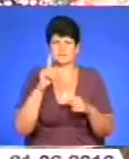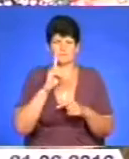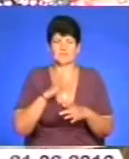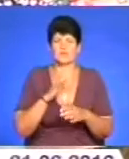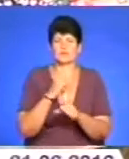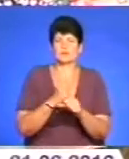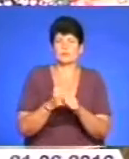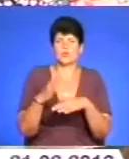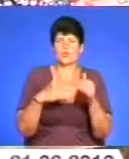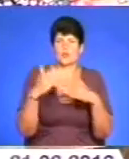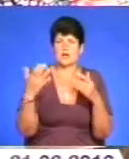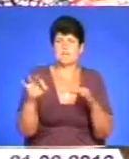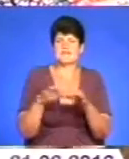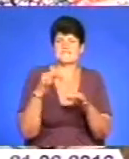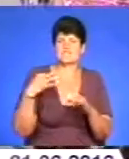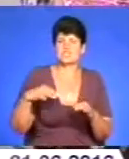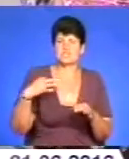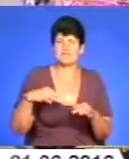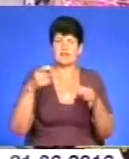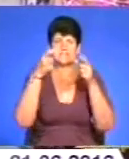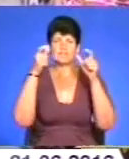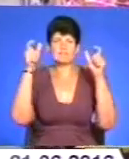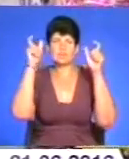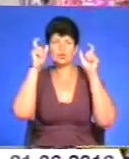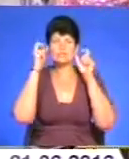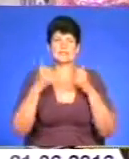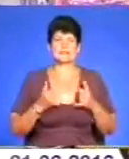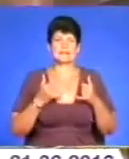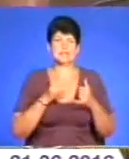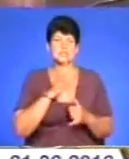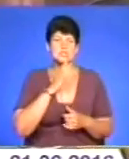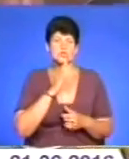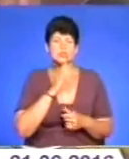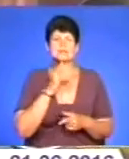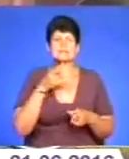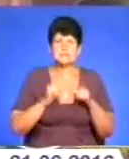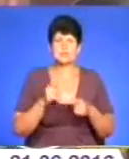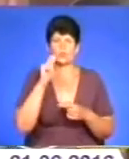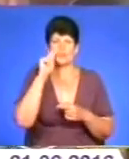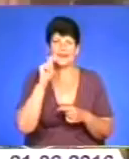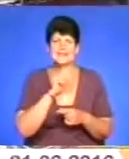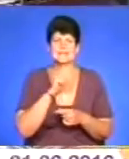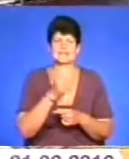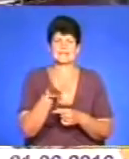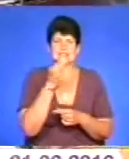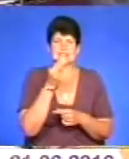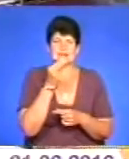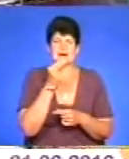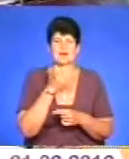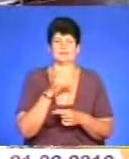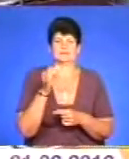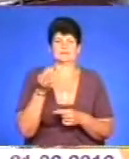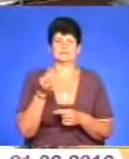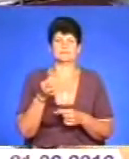ручної роботи, вишиванки, віночки і аксесуари для жінок. Справжні українські страви і наливки спеціально для